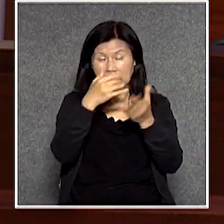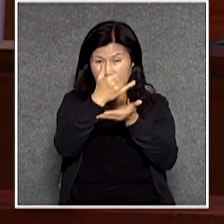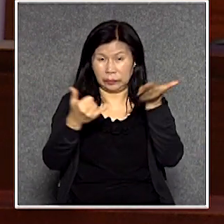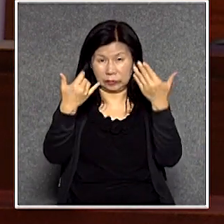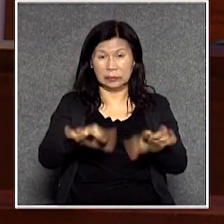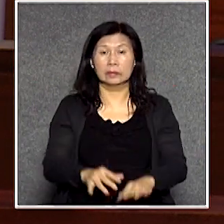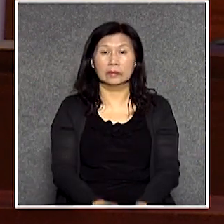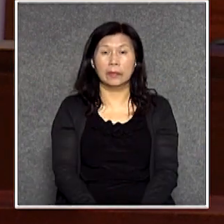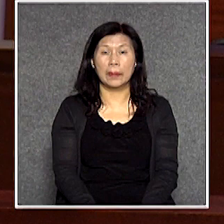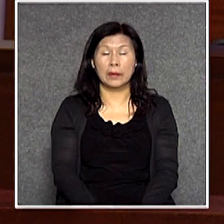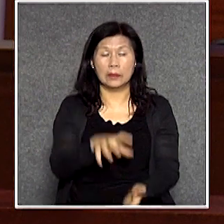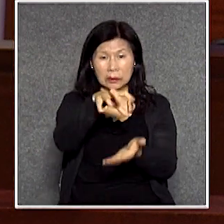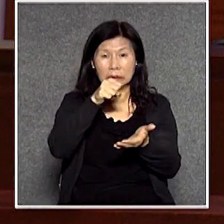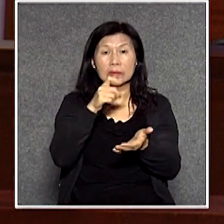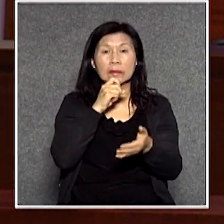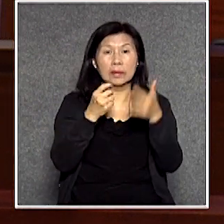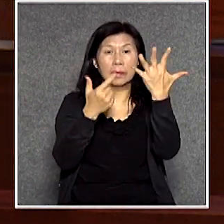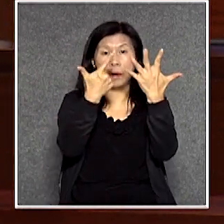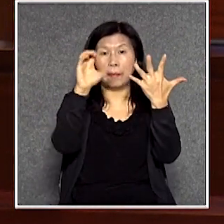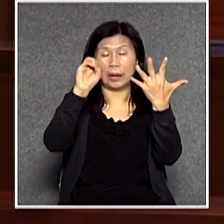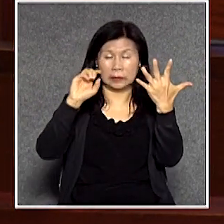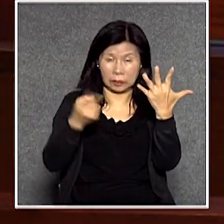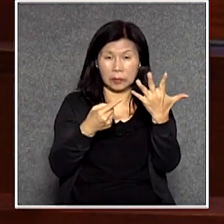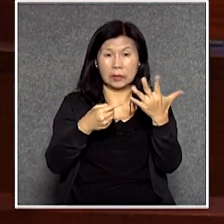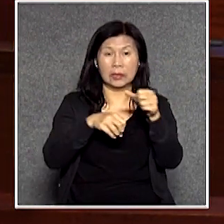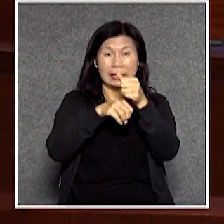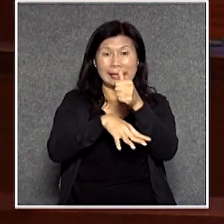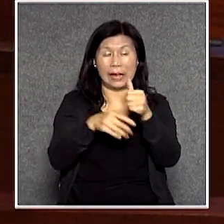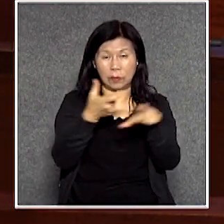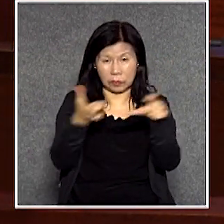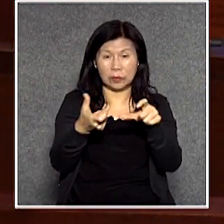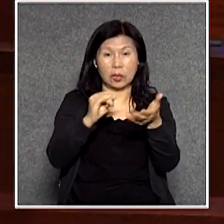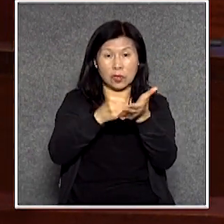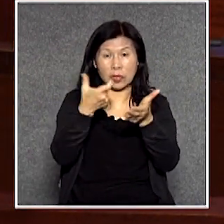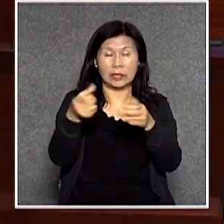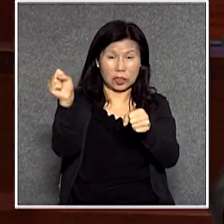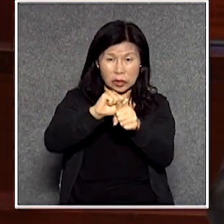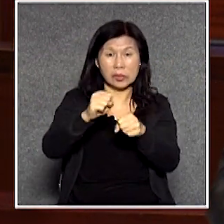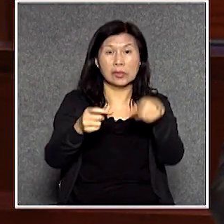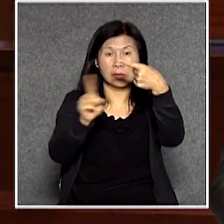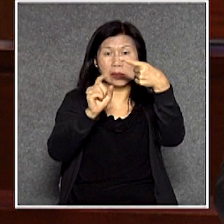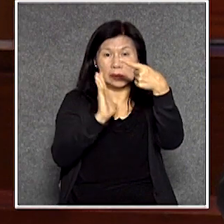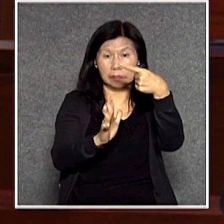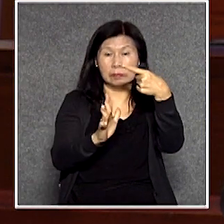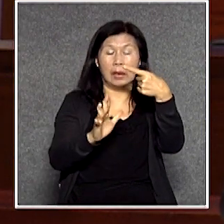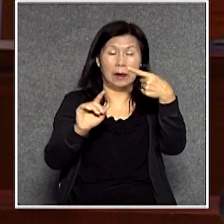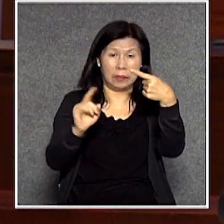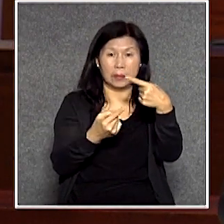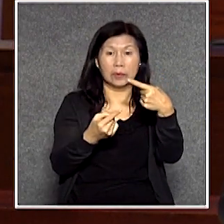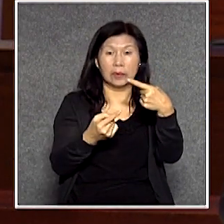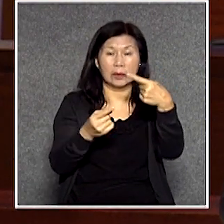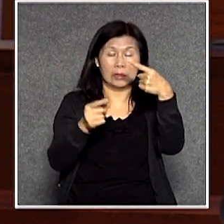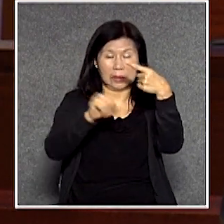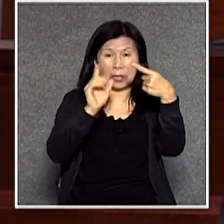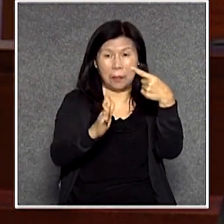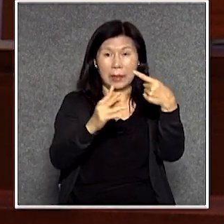候可以攞580萬嘅基本薪金同埋津貼，另外額外得1500萬、570萬